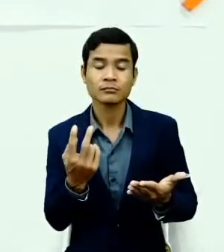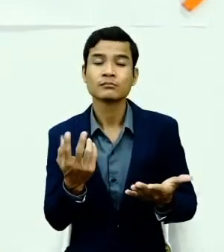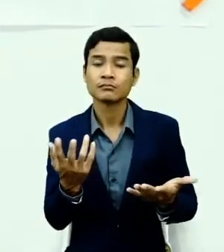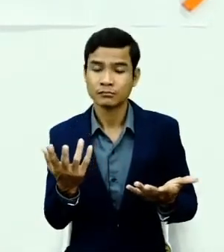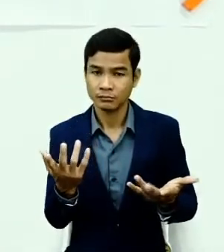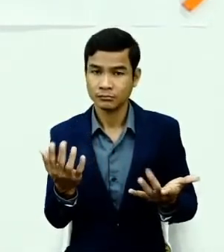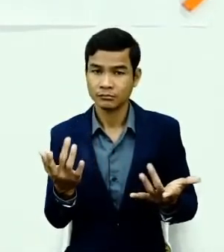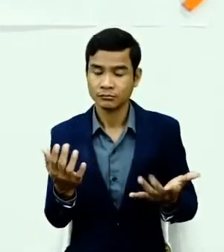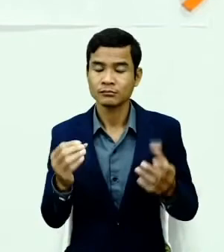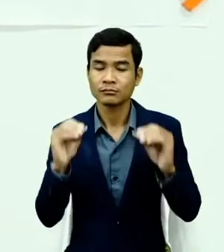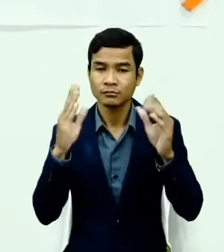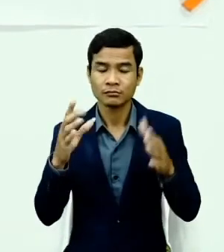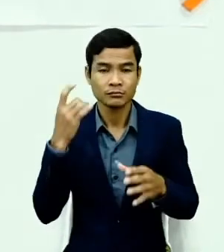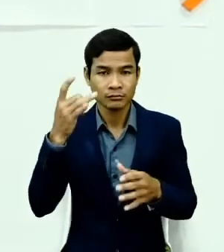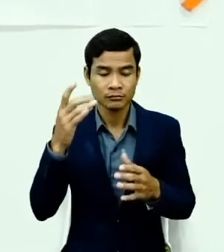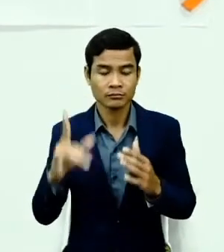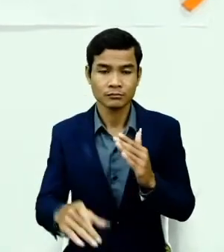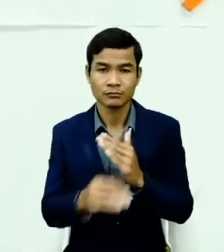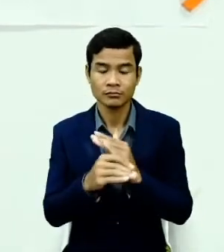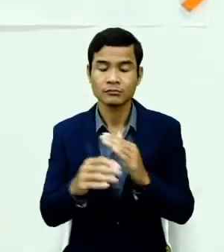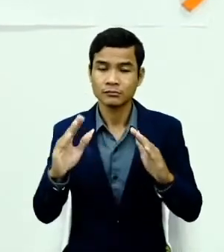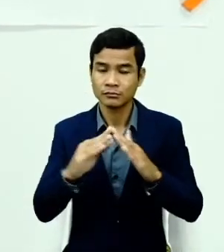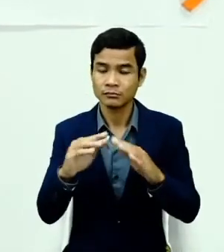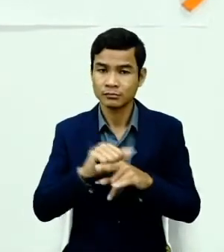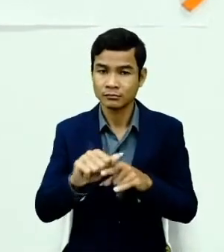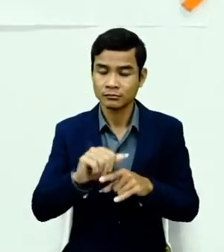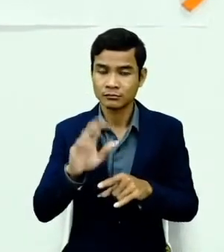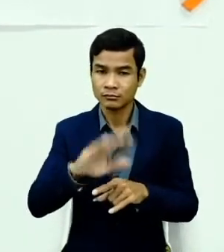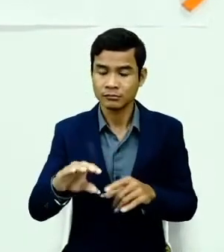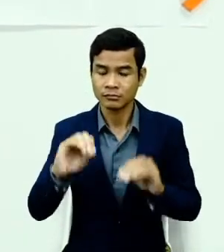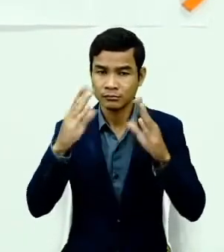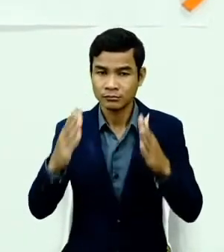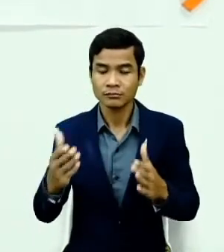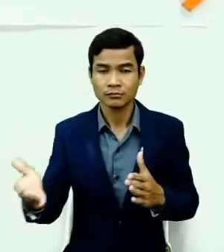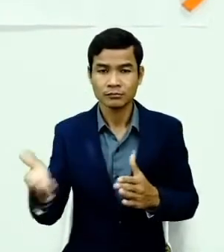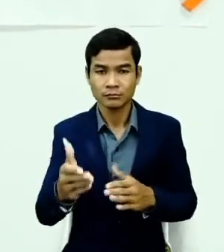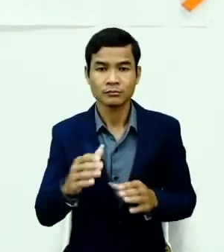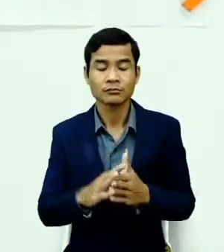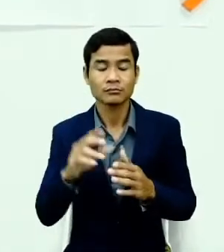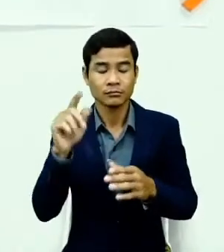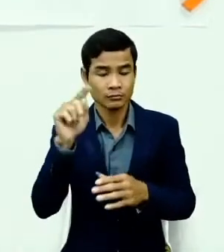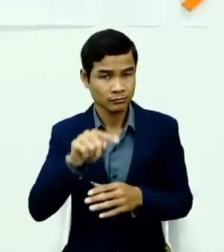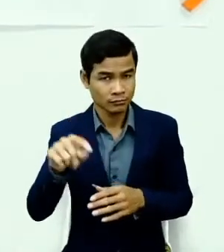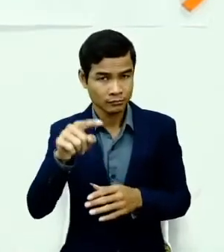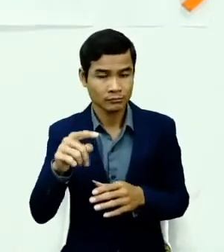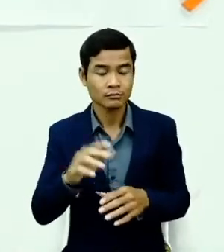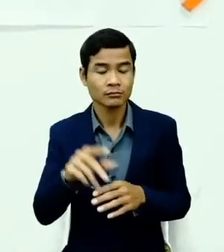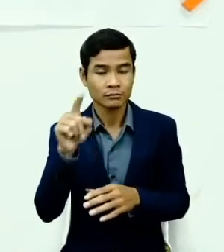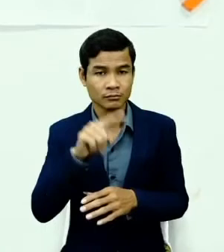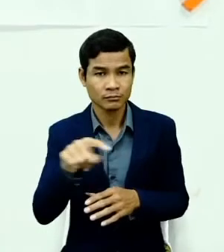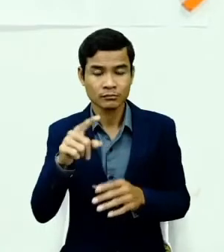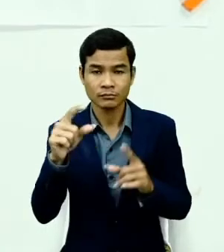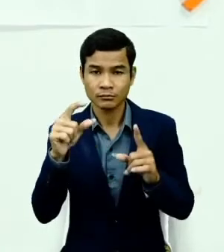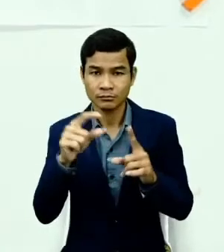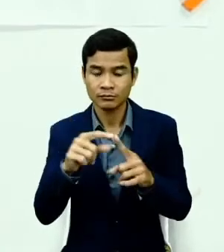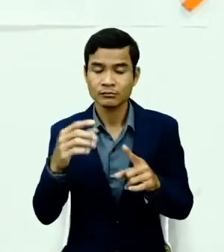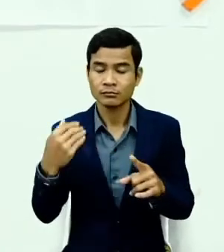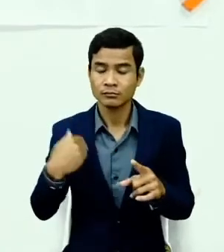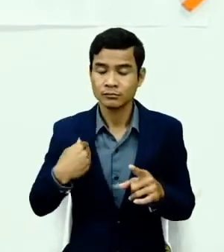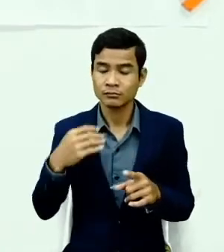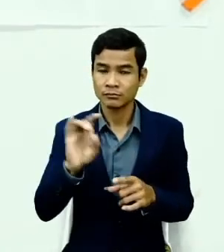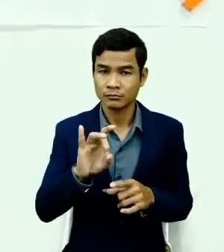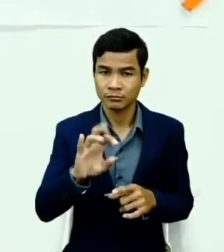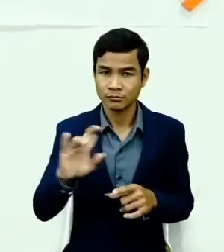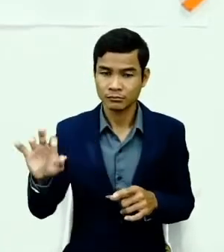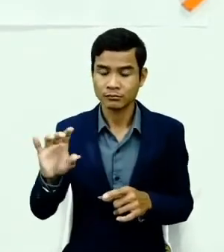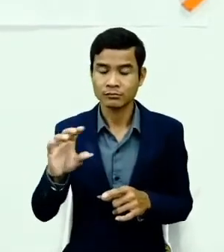ចាអញ្ចឹងអ្នកគ្រូណែនាំកូនបន្ថែមការធ្វើកិច្ចការផ្ទះនេះគឺអ្នកគ្រូឲ្យកូនកូនគូសវងលើពាក្យដែលមានជញ្ជនា